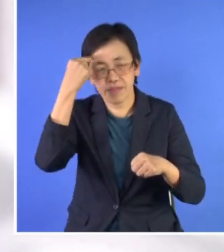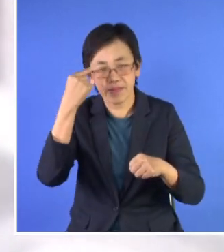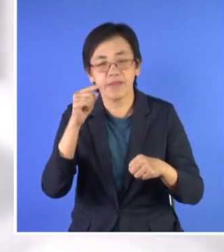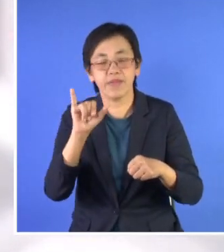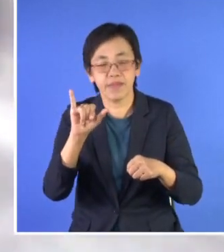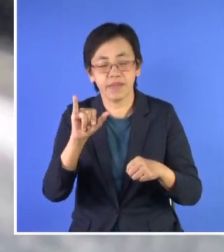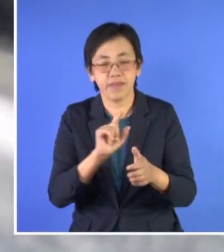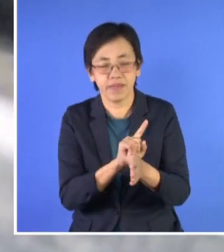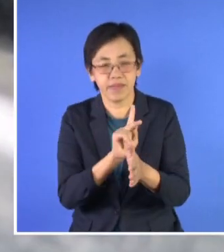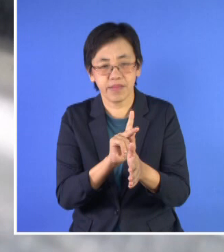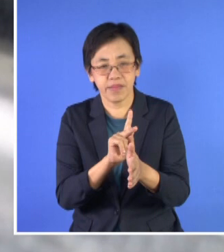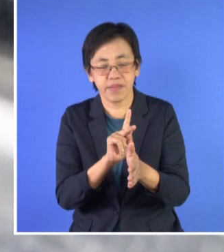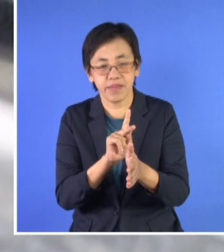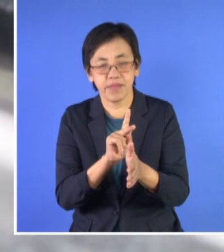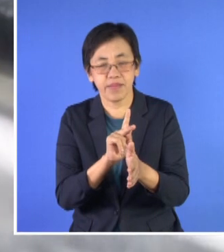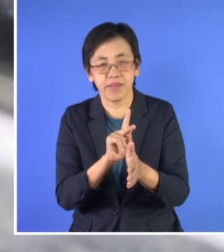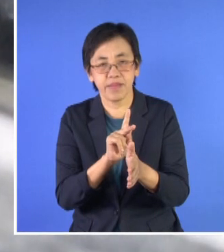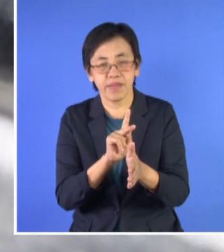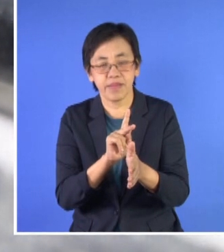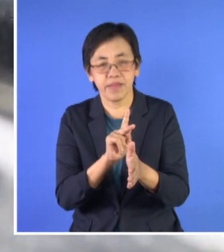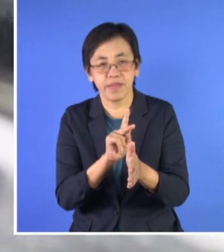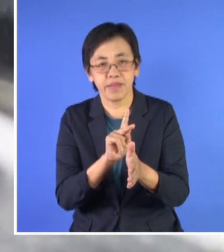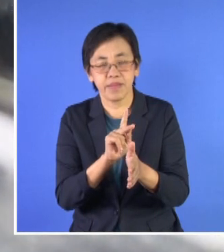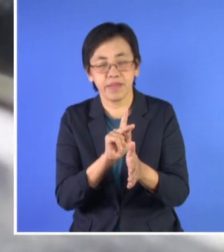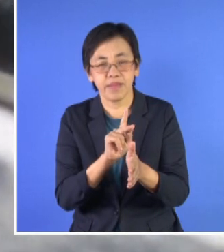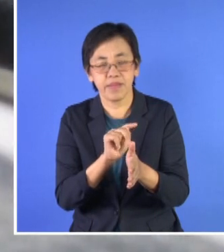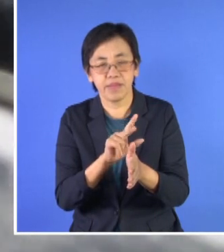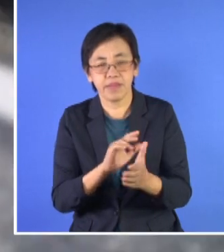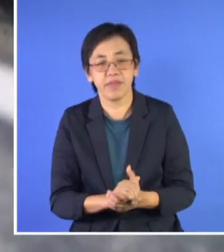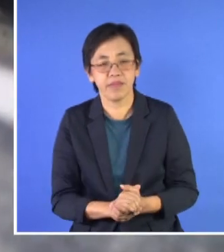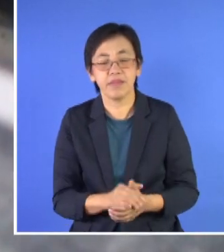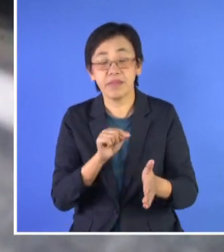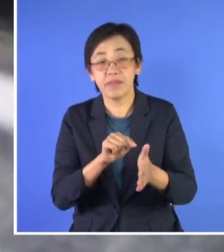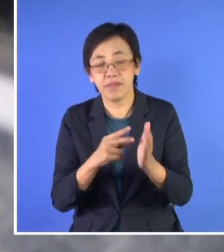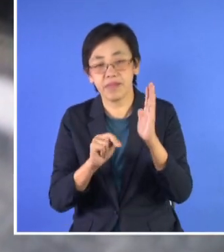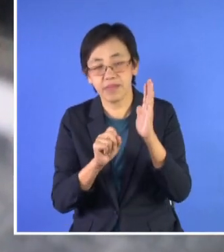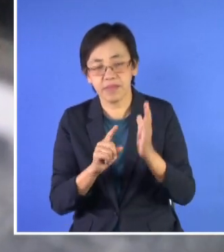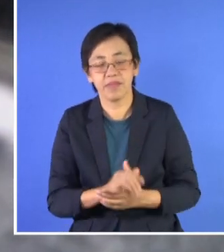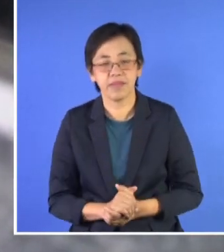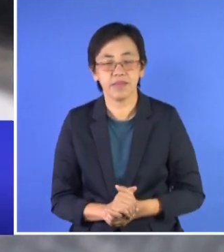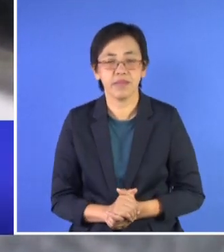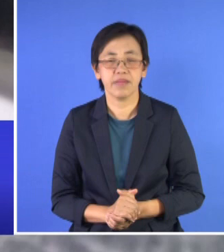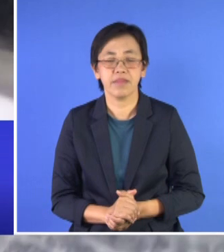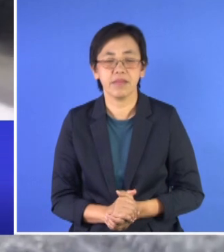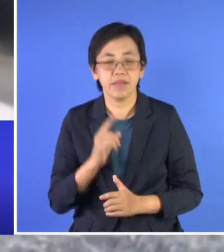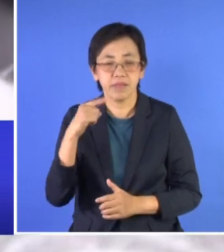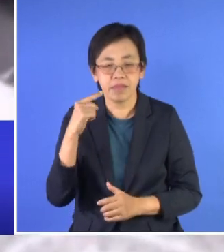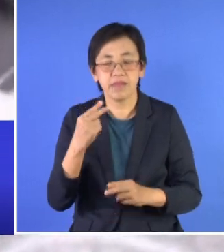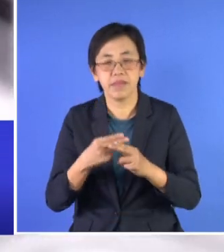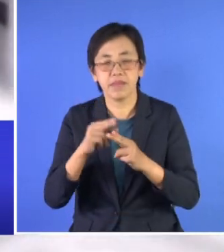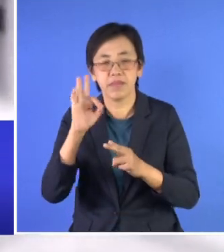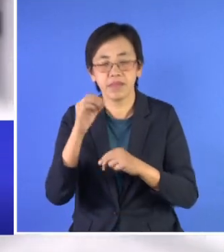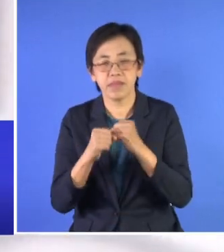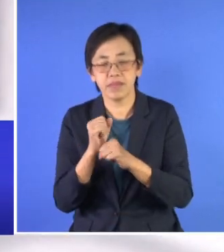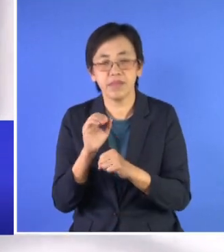1กไก่ทอฐาน2942นครศรีธรรมราชนะคะเจ้าของรถคือคุณฟ้าค่ะอายุ23ปีอยู่ในอาการตื่